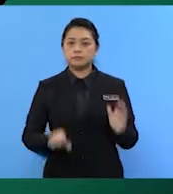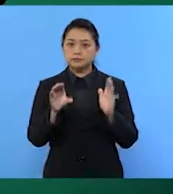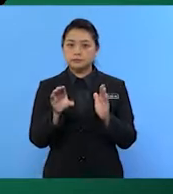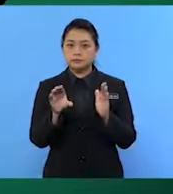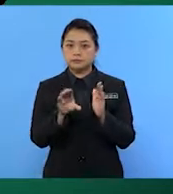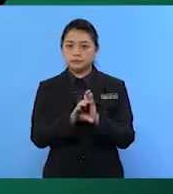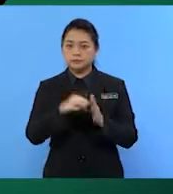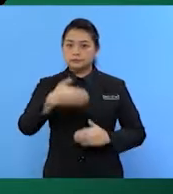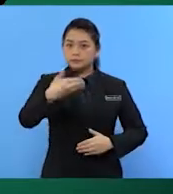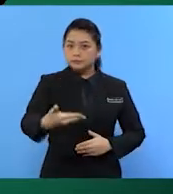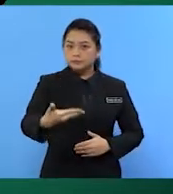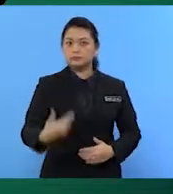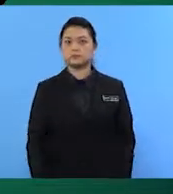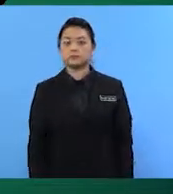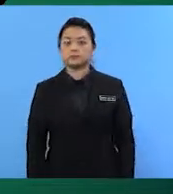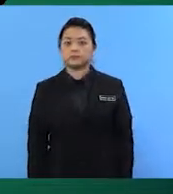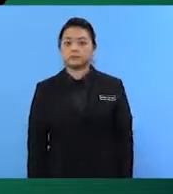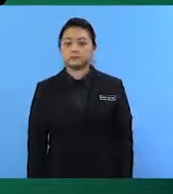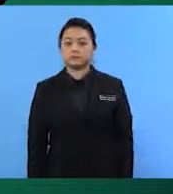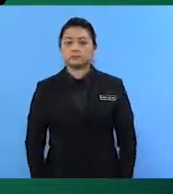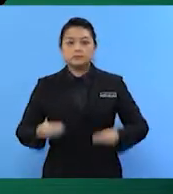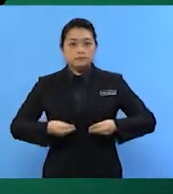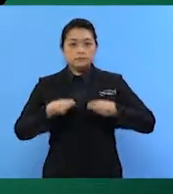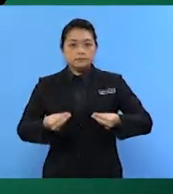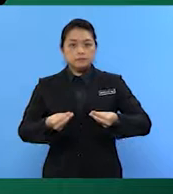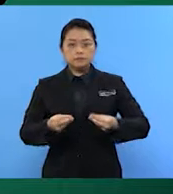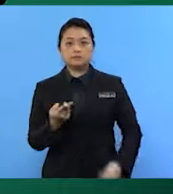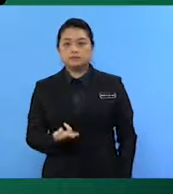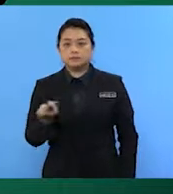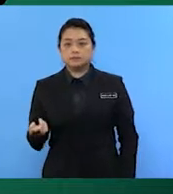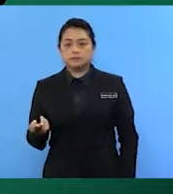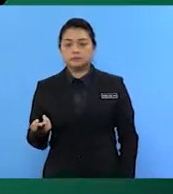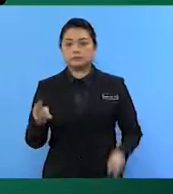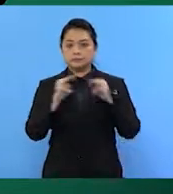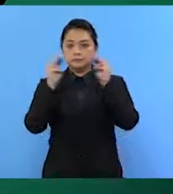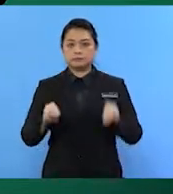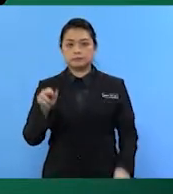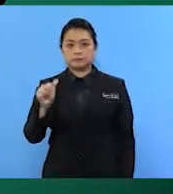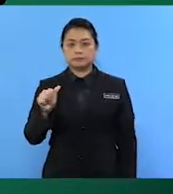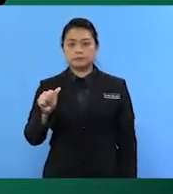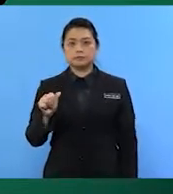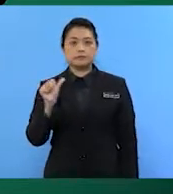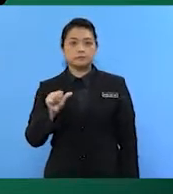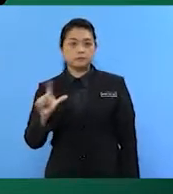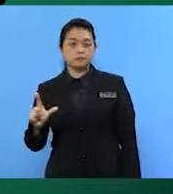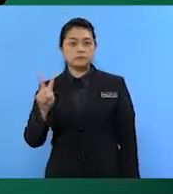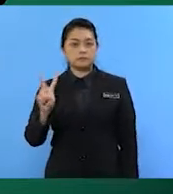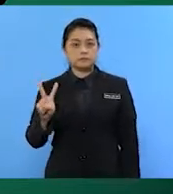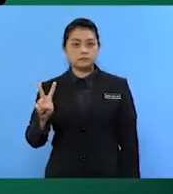Contoh seterusnya. Diberi unsur-unsur matriks A ialah